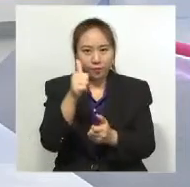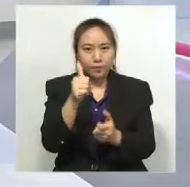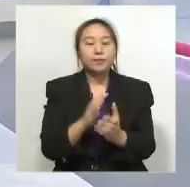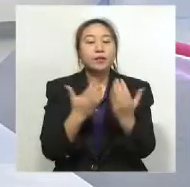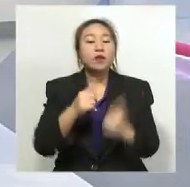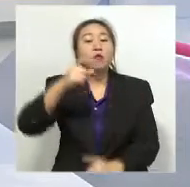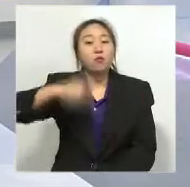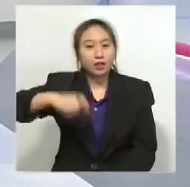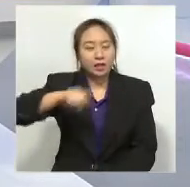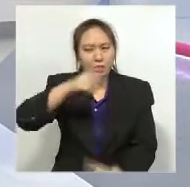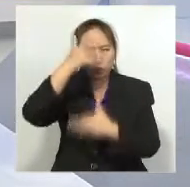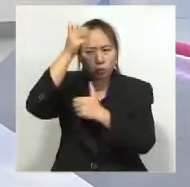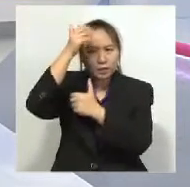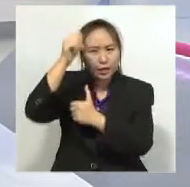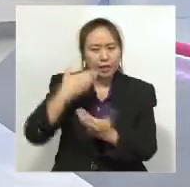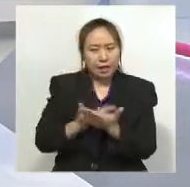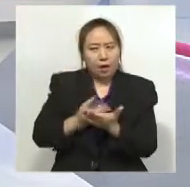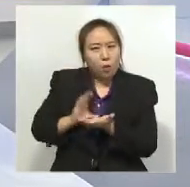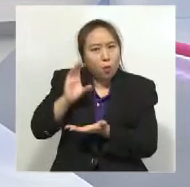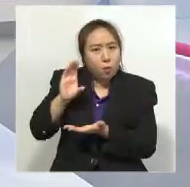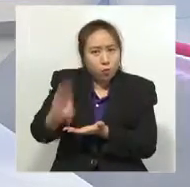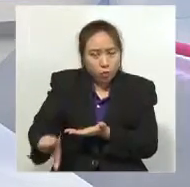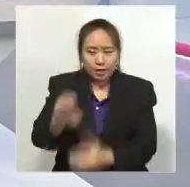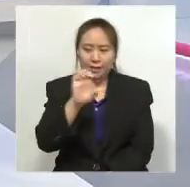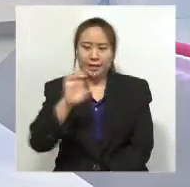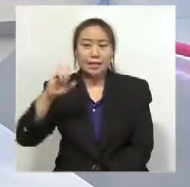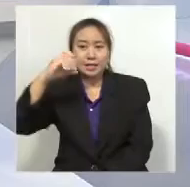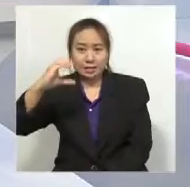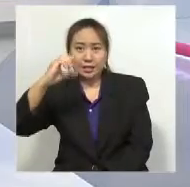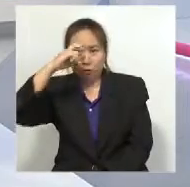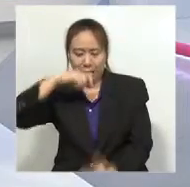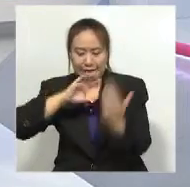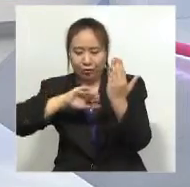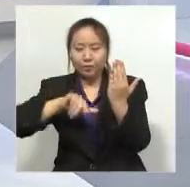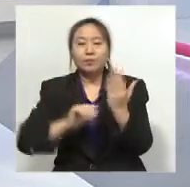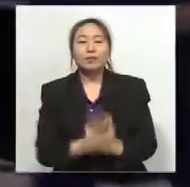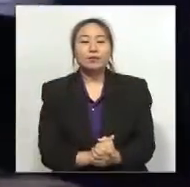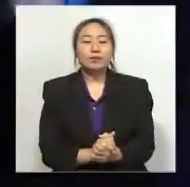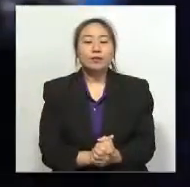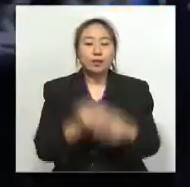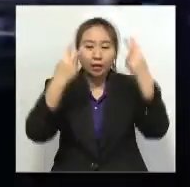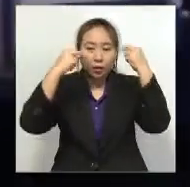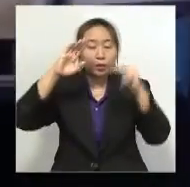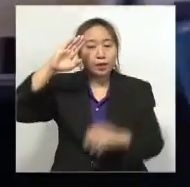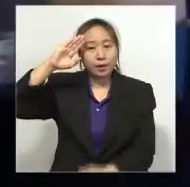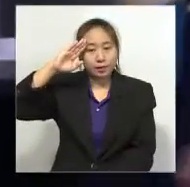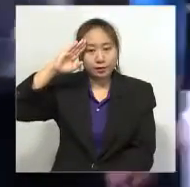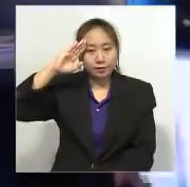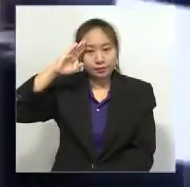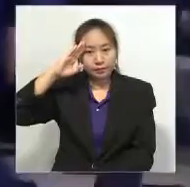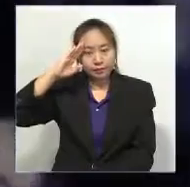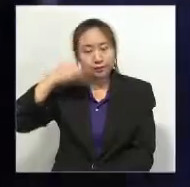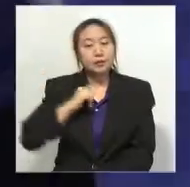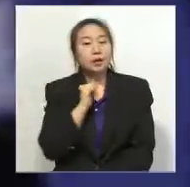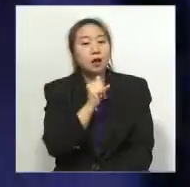ขณะเดียวกันฝรั่งเศสเองก็สนใจนะครับที่จะร่วมลงทุนในพื้นที่ EEC ของประเทศไทยครับพลเอกประยุทธ์จันทร์โอชานายกรัฐมนตรีนะ